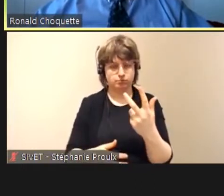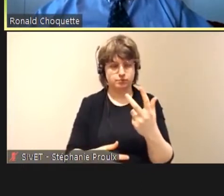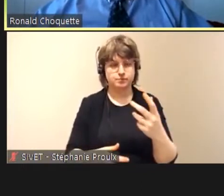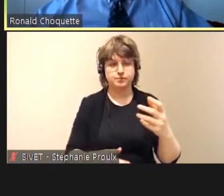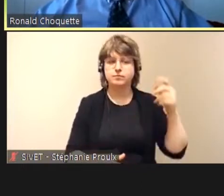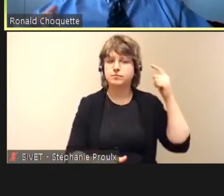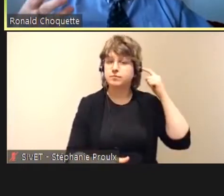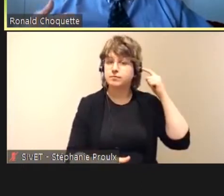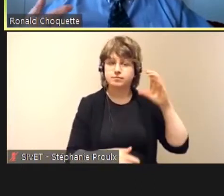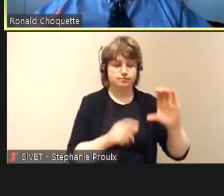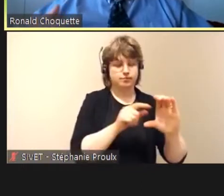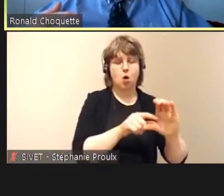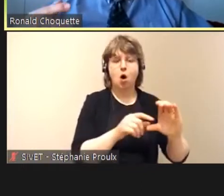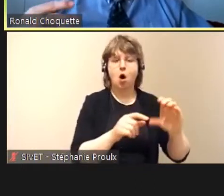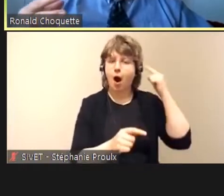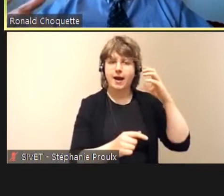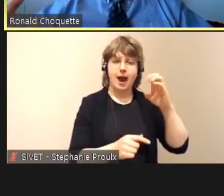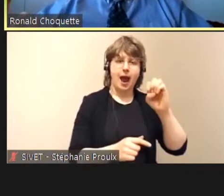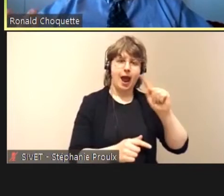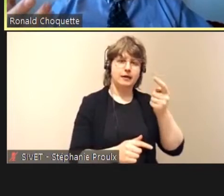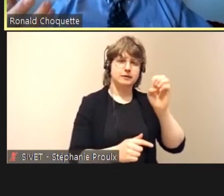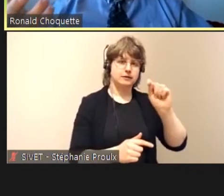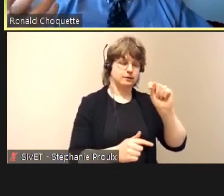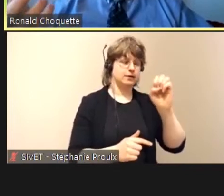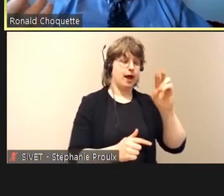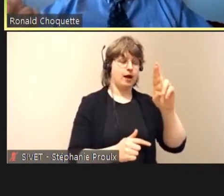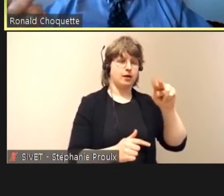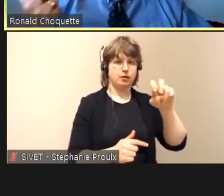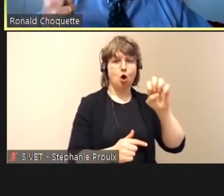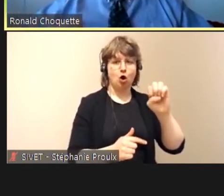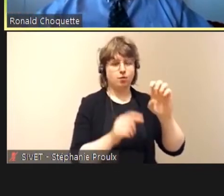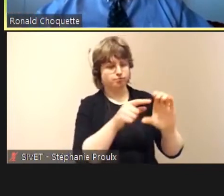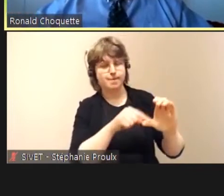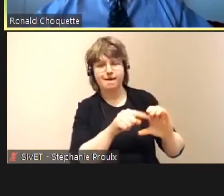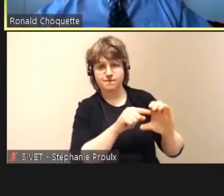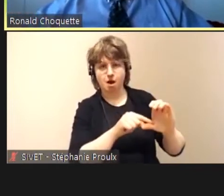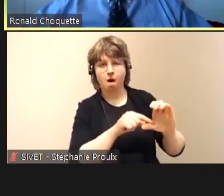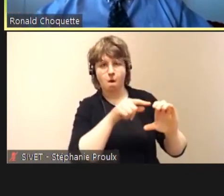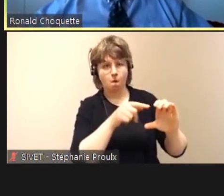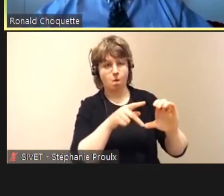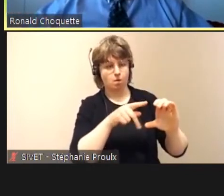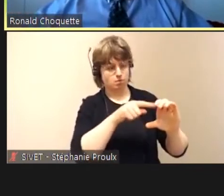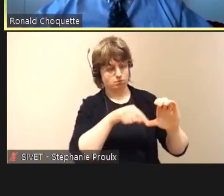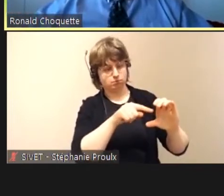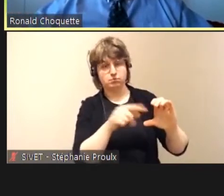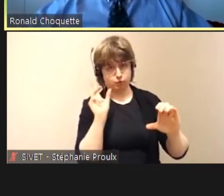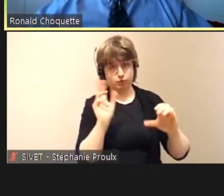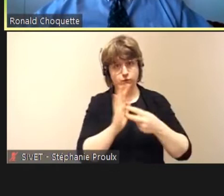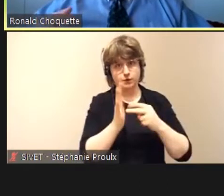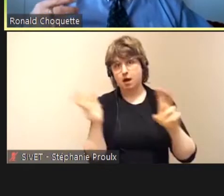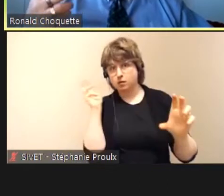qu'on appelle l'oreille externe, qui est le pavillon. C'est ça qui capte les sons quand on écoute.